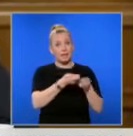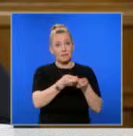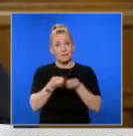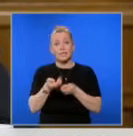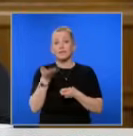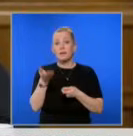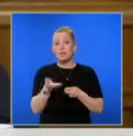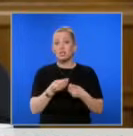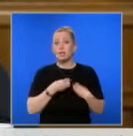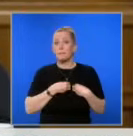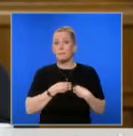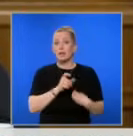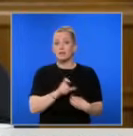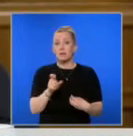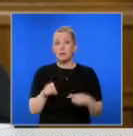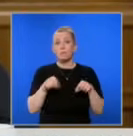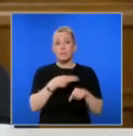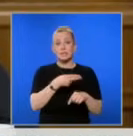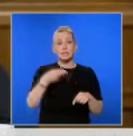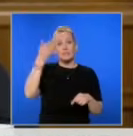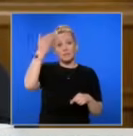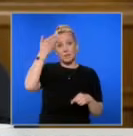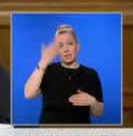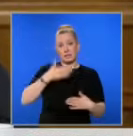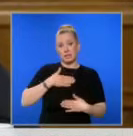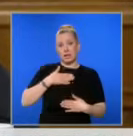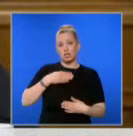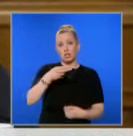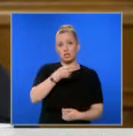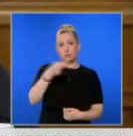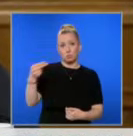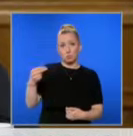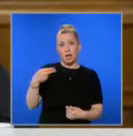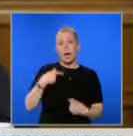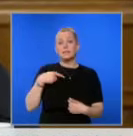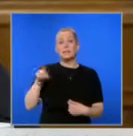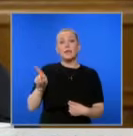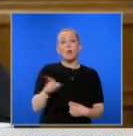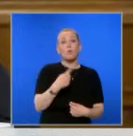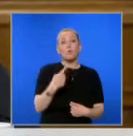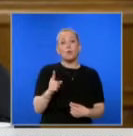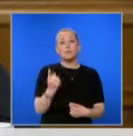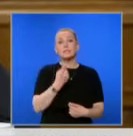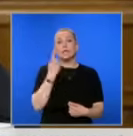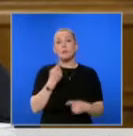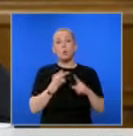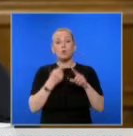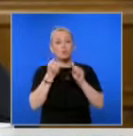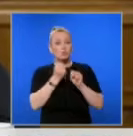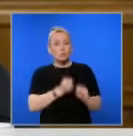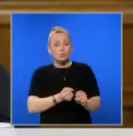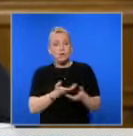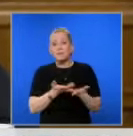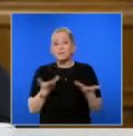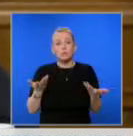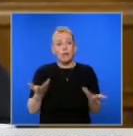горещи привърженици по тази тема за вина на президентската институция. Аз се ръководя единствено и само от Конституцията, каквато и да е